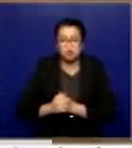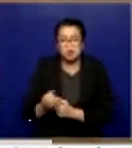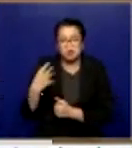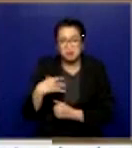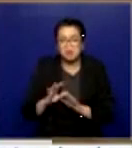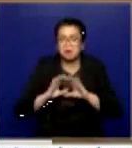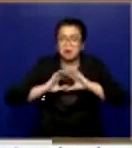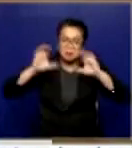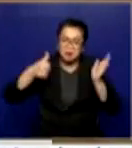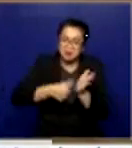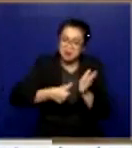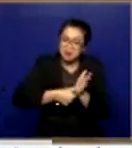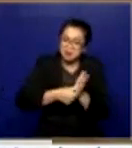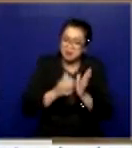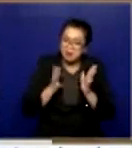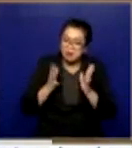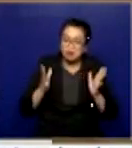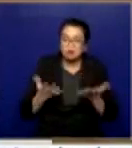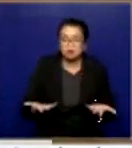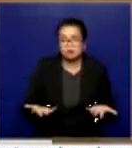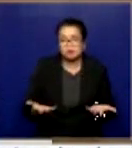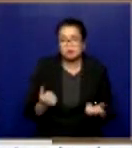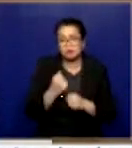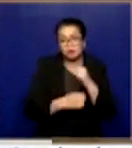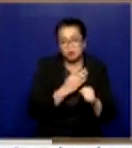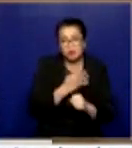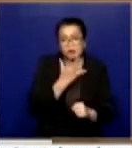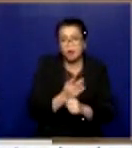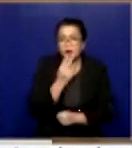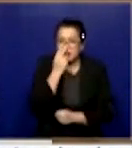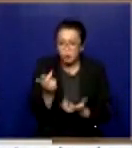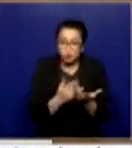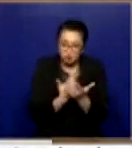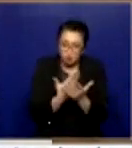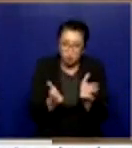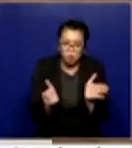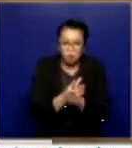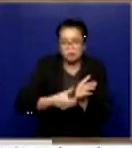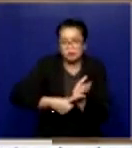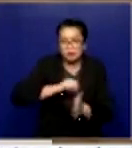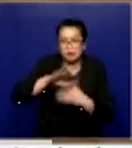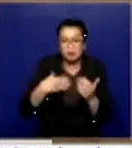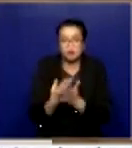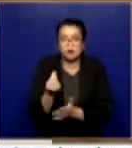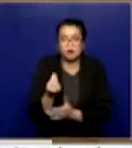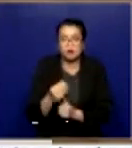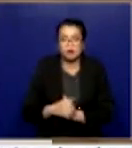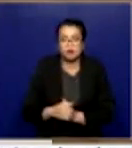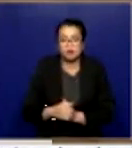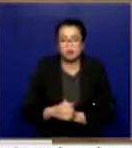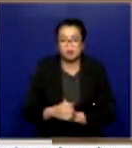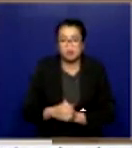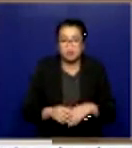รัฐบาลนี้กูดีมากเอามา 4 5ปีมาแล้วไปดูตัวเลขด้วยครับนี่เท่านั้นมันก็คงจะภาพอยู่เนี่ย